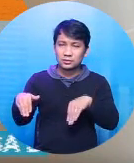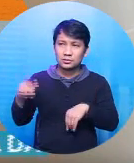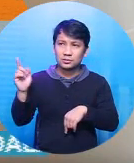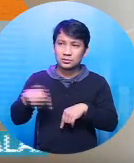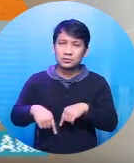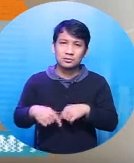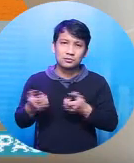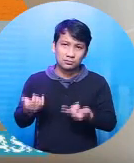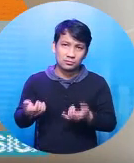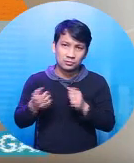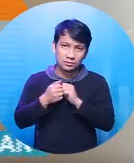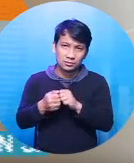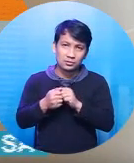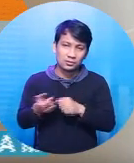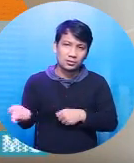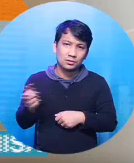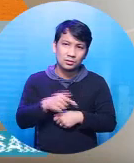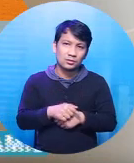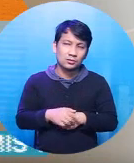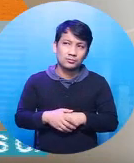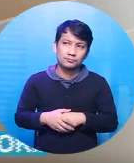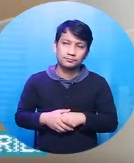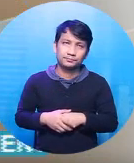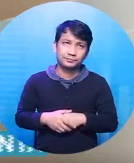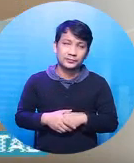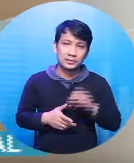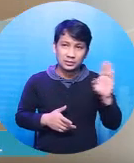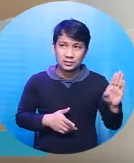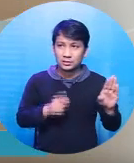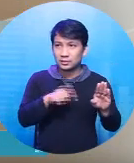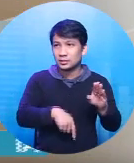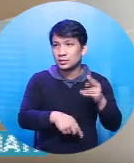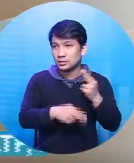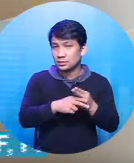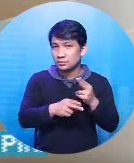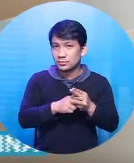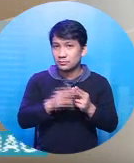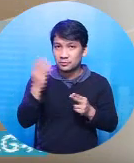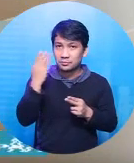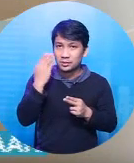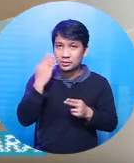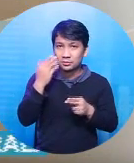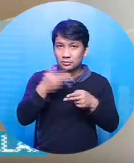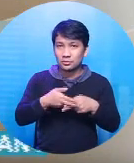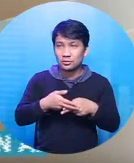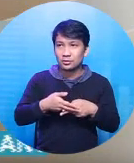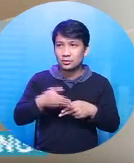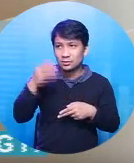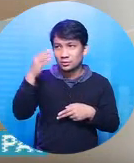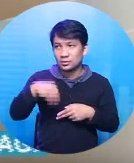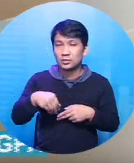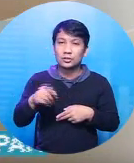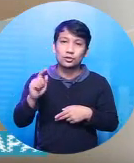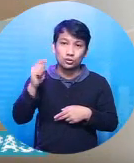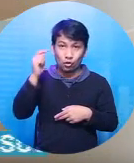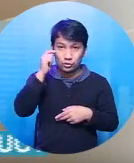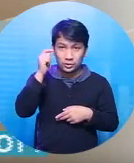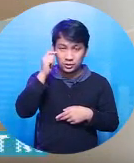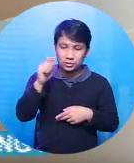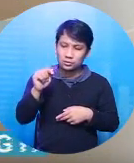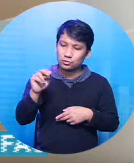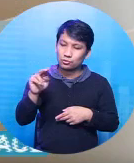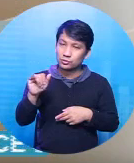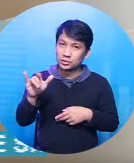po. Okay. At ito naman po ng kababatang kapatid, bibigyan po natin ng alias Tony.